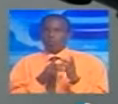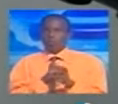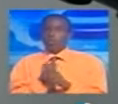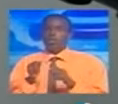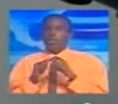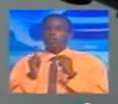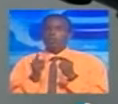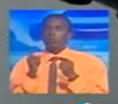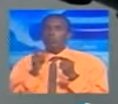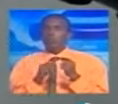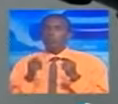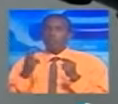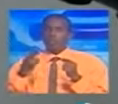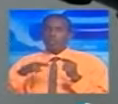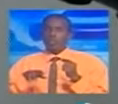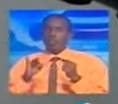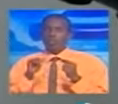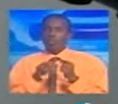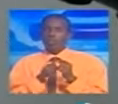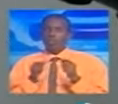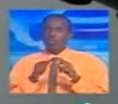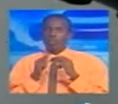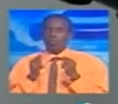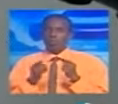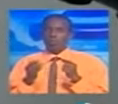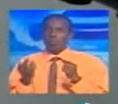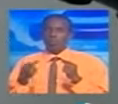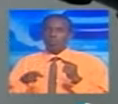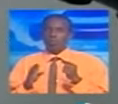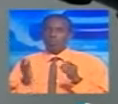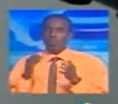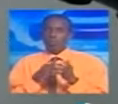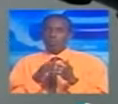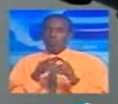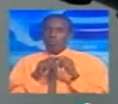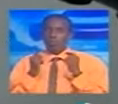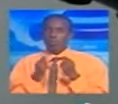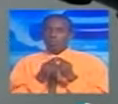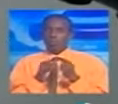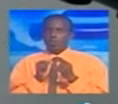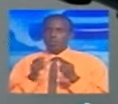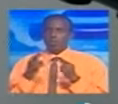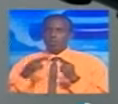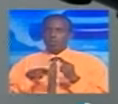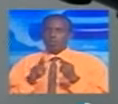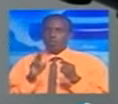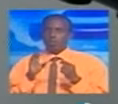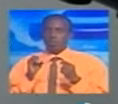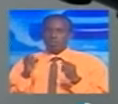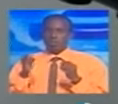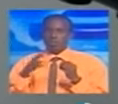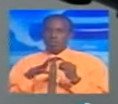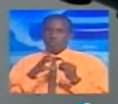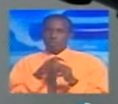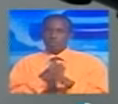disponible au sein de notre établissement. Grâce à ce scanner, nous parvenons à faire des examens radiologiques et